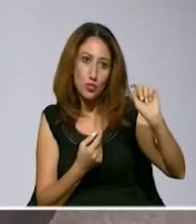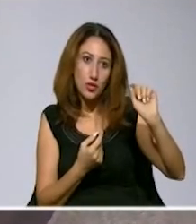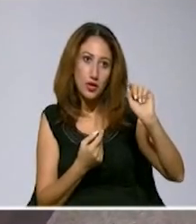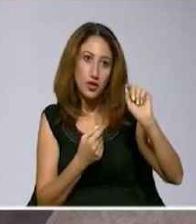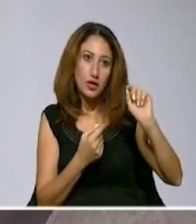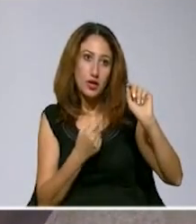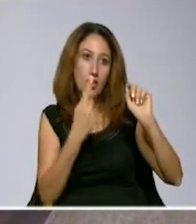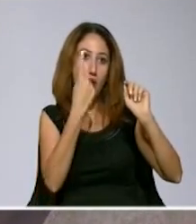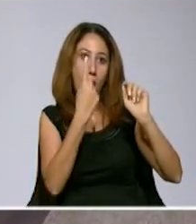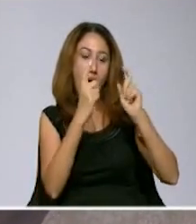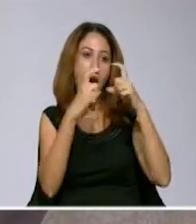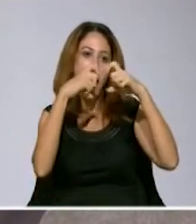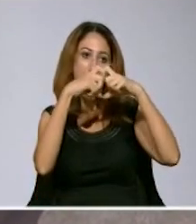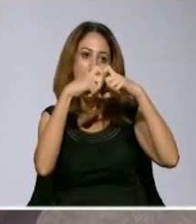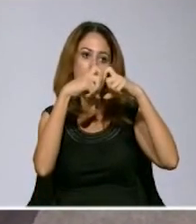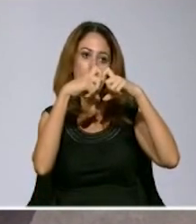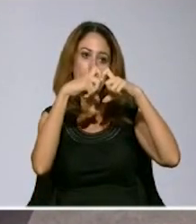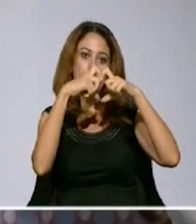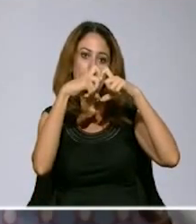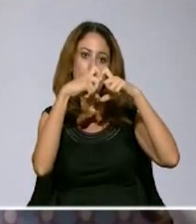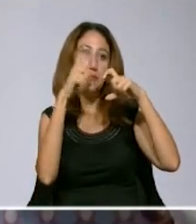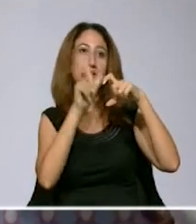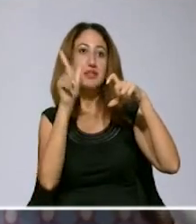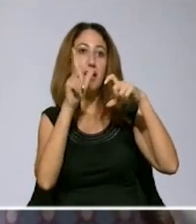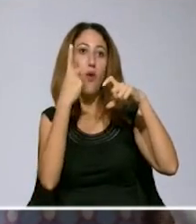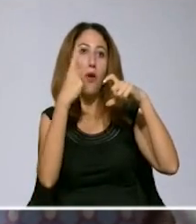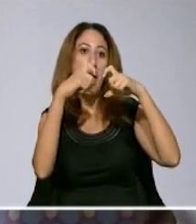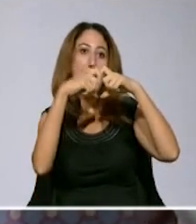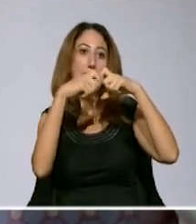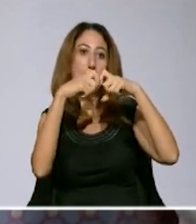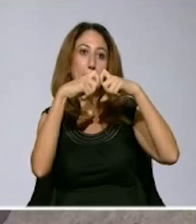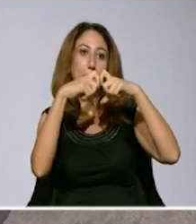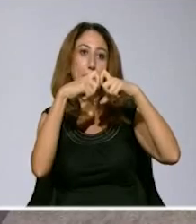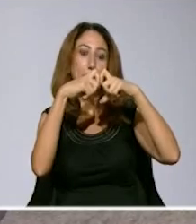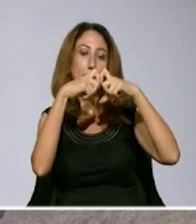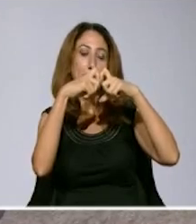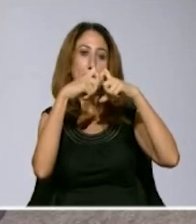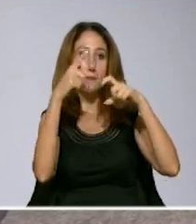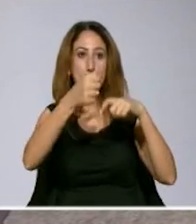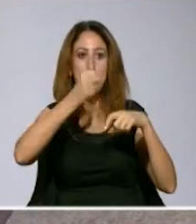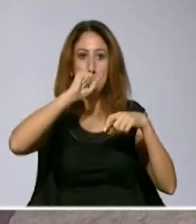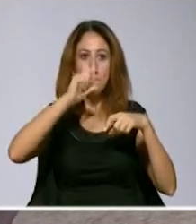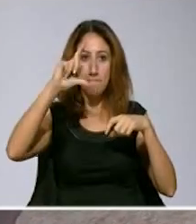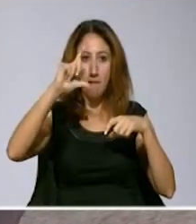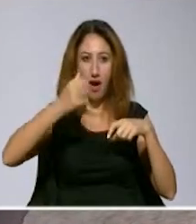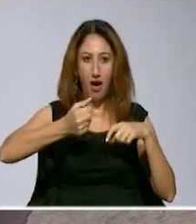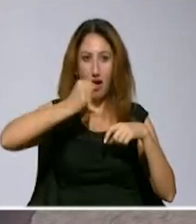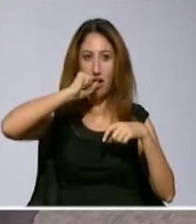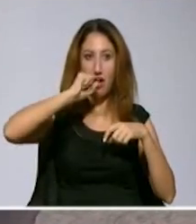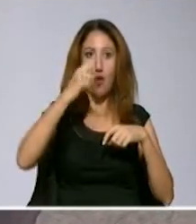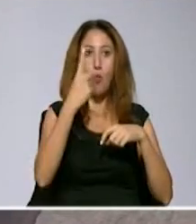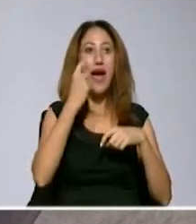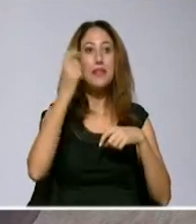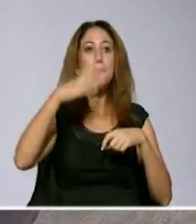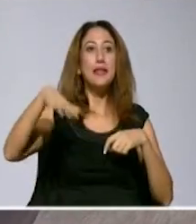مكتوب واحد هارت صح. ولو شفنا المج اللي حضرتك بتشرب منه واحد من